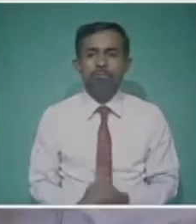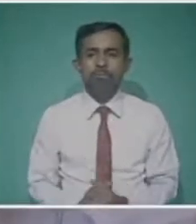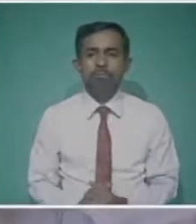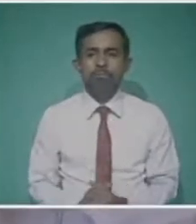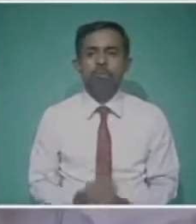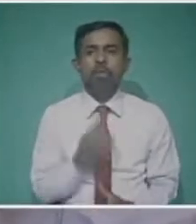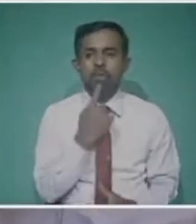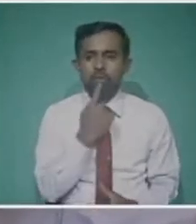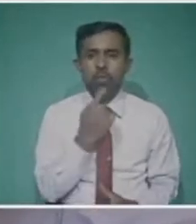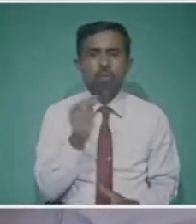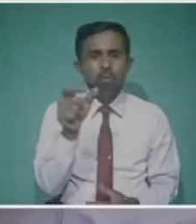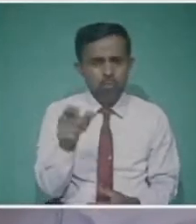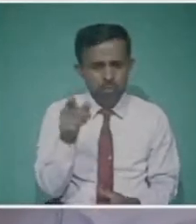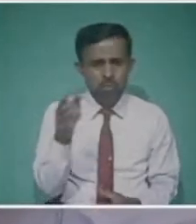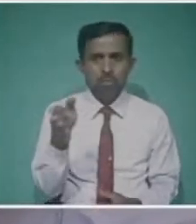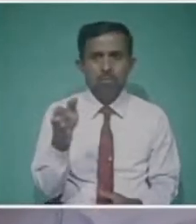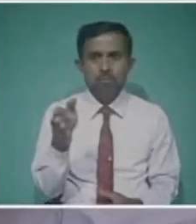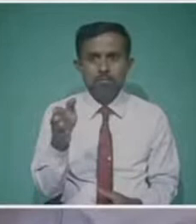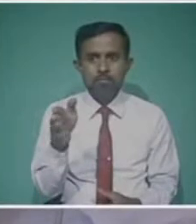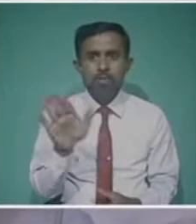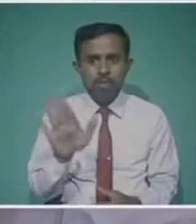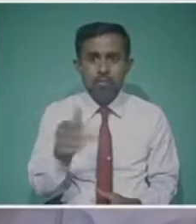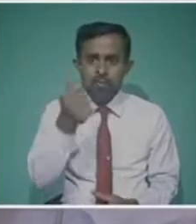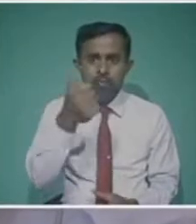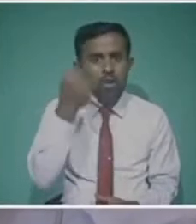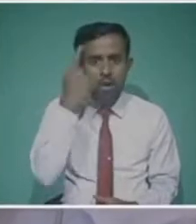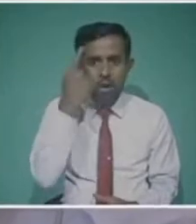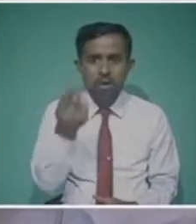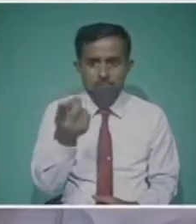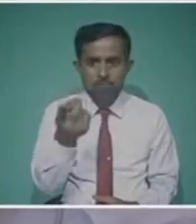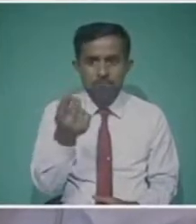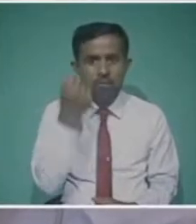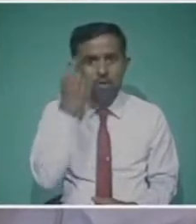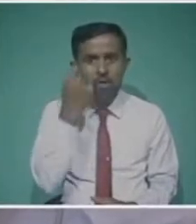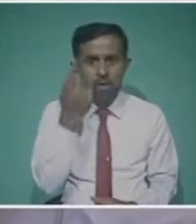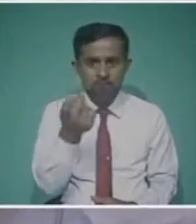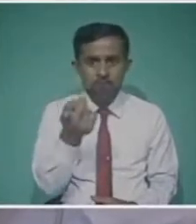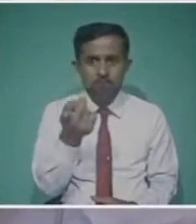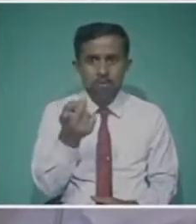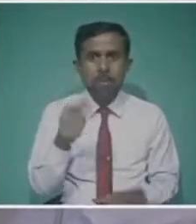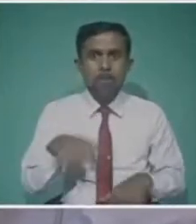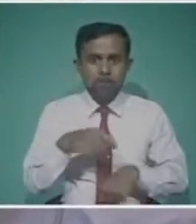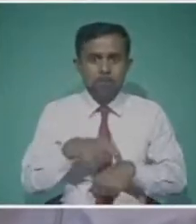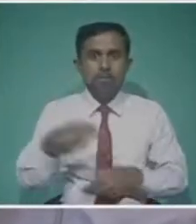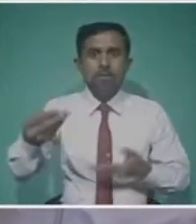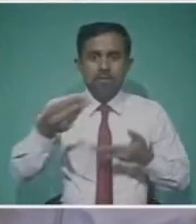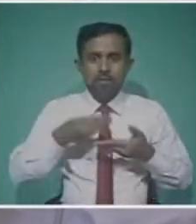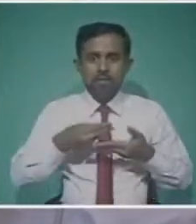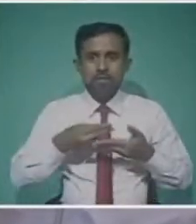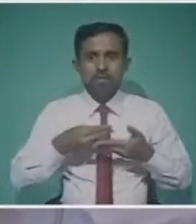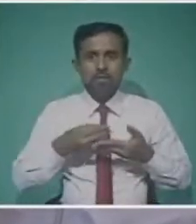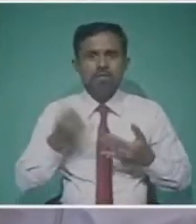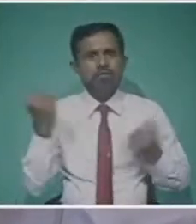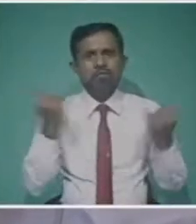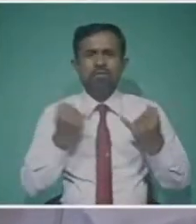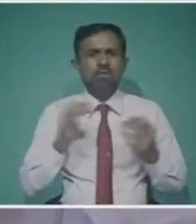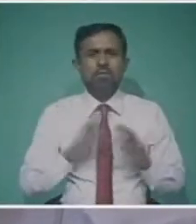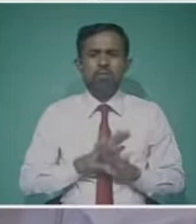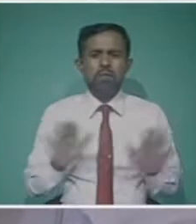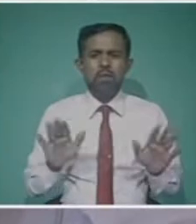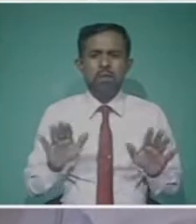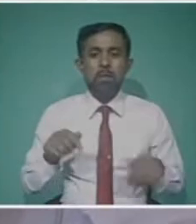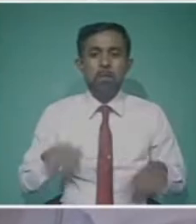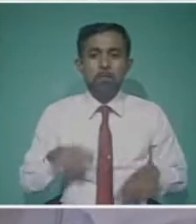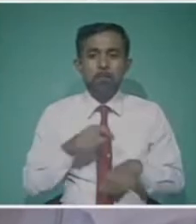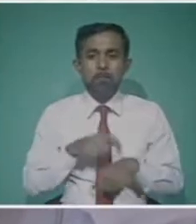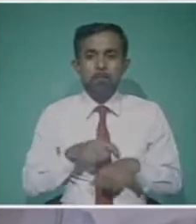ඔව් ඔබතුමන්ලටත් තියෙනවා නම් හොඳ යෝජනා හොඳ අදහස් මේ වෙලාවේ ඉදිරිපත් කරන්න විවේචනය කර කර ඉන්නේ නැතුව මේ